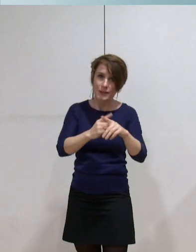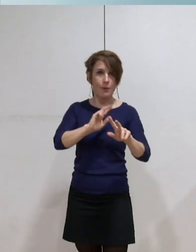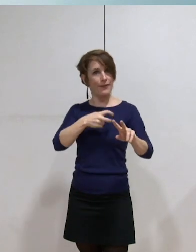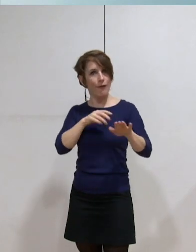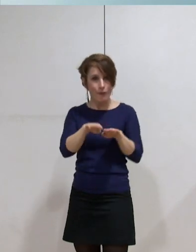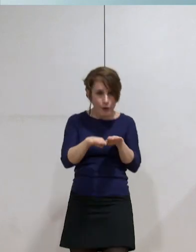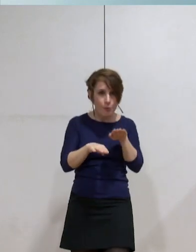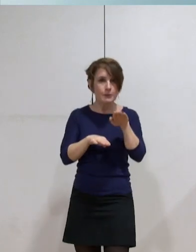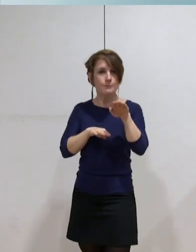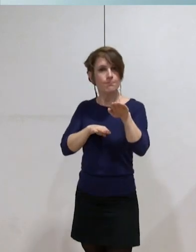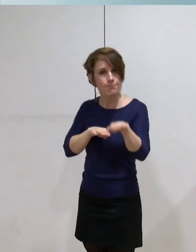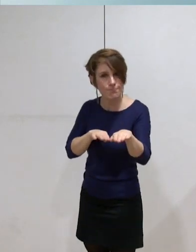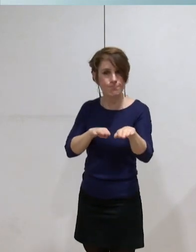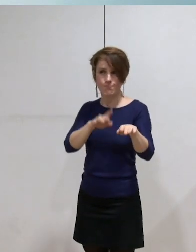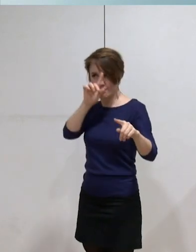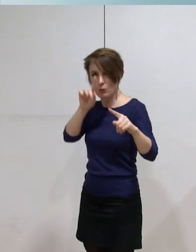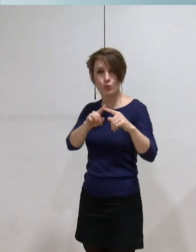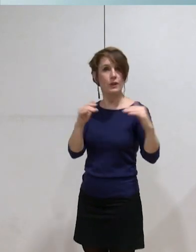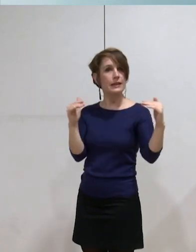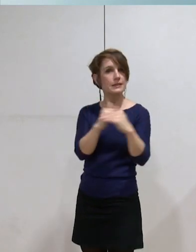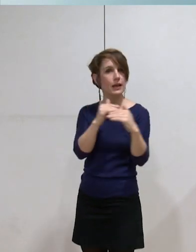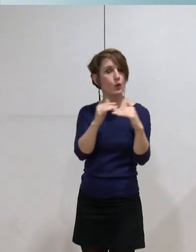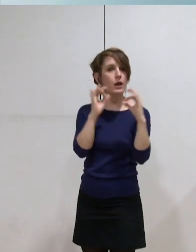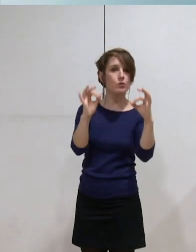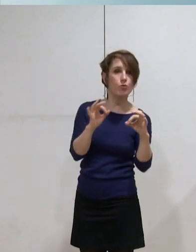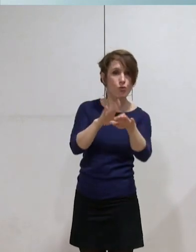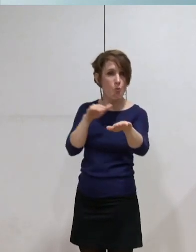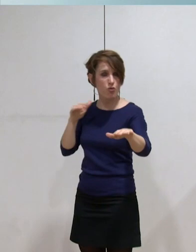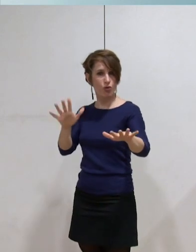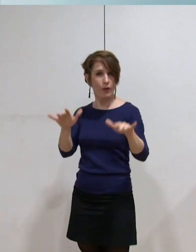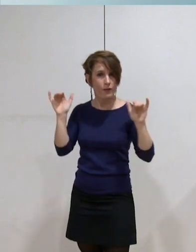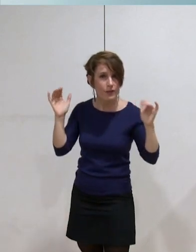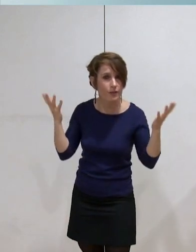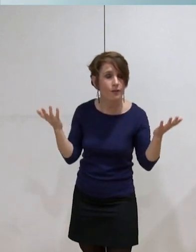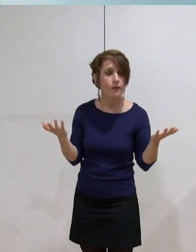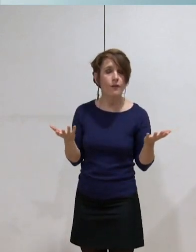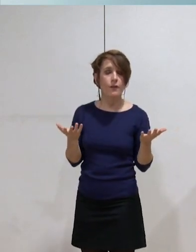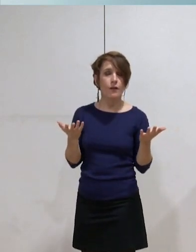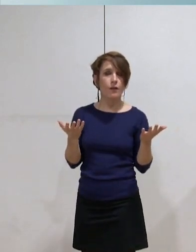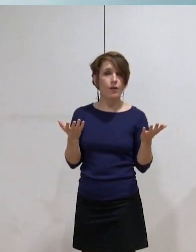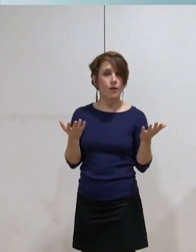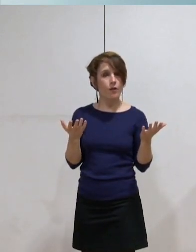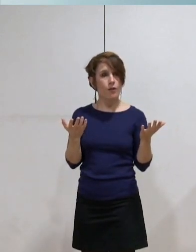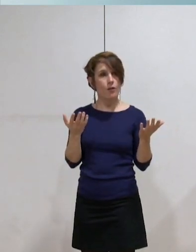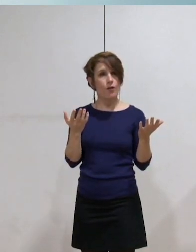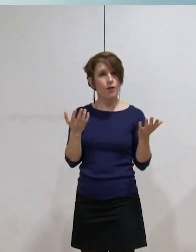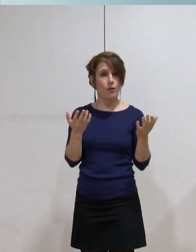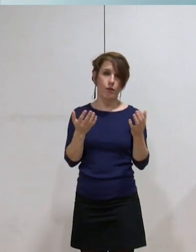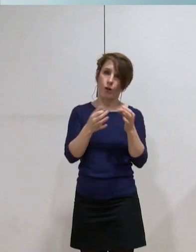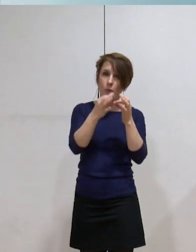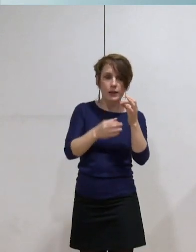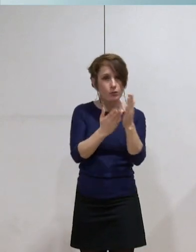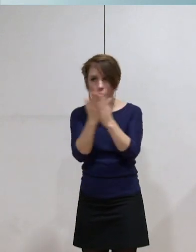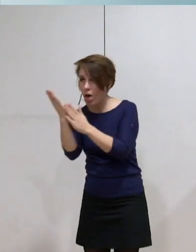une travail sur la fluidité de la circulation qui aborde l'ensemble évidemment des modes de